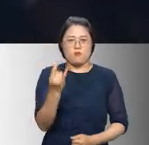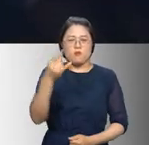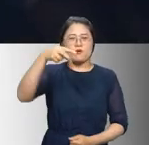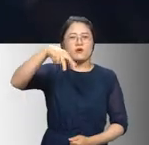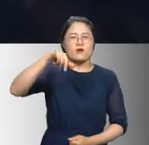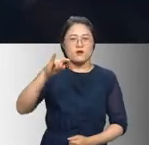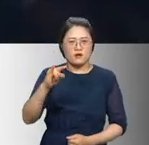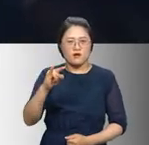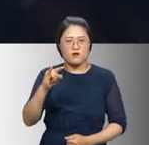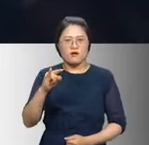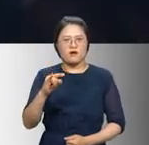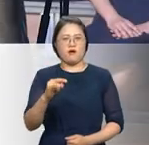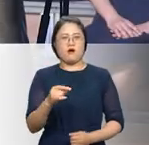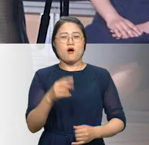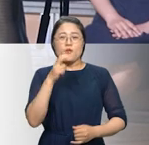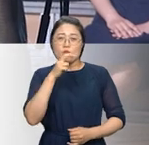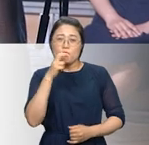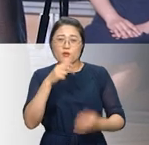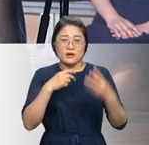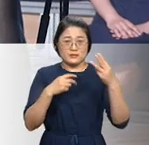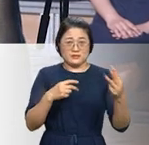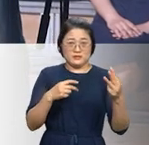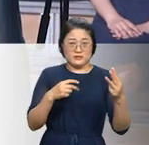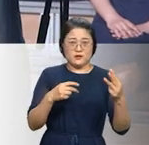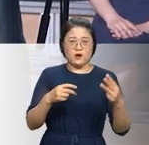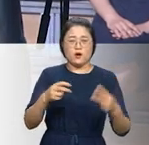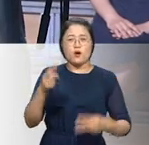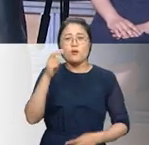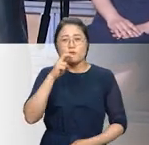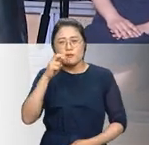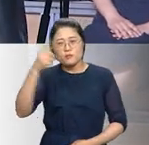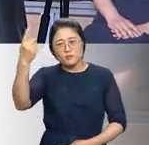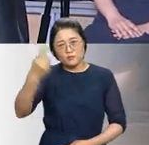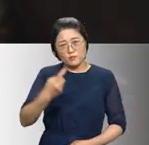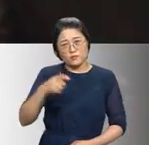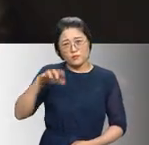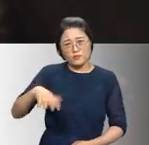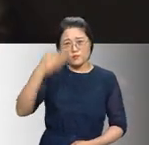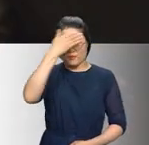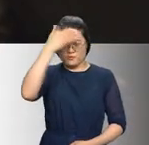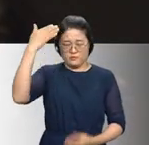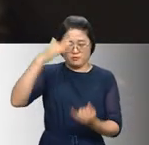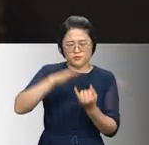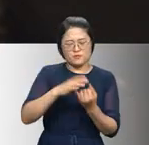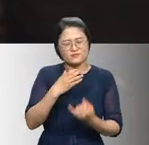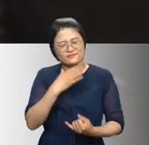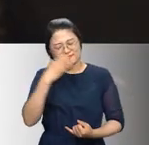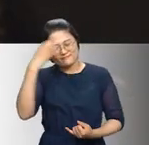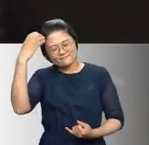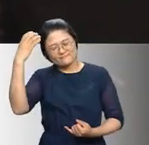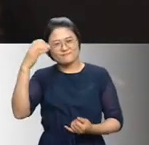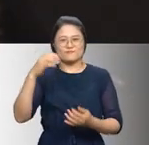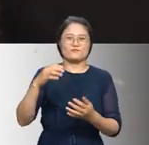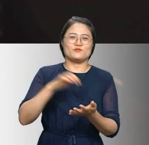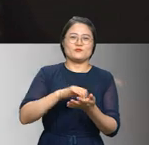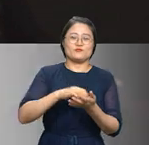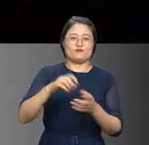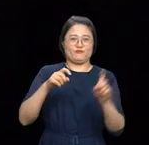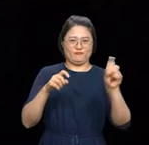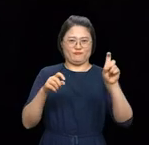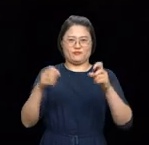오케스트라의 베토벤 바이러스 등 3곡을 포함해 노래가 오는 곳, 소녀의 꿈 등 총 10곡의 공연이